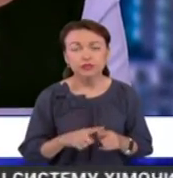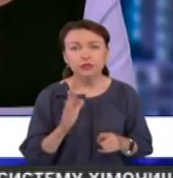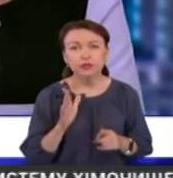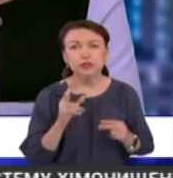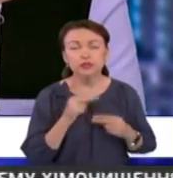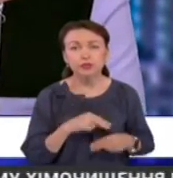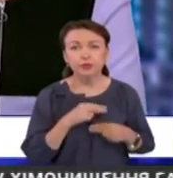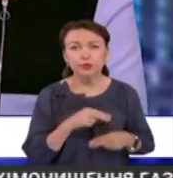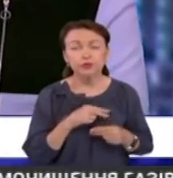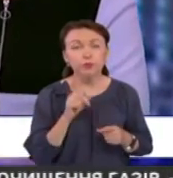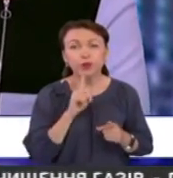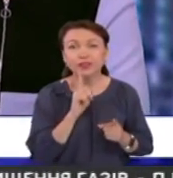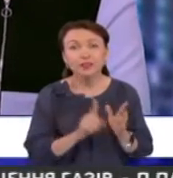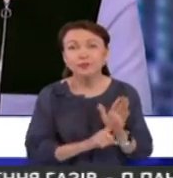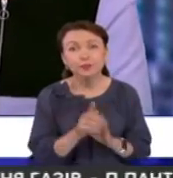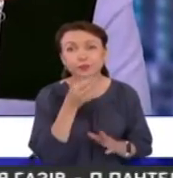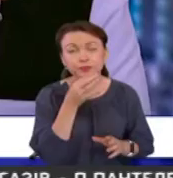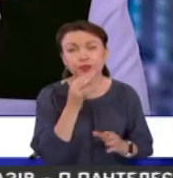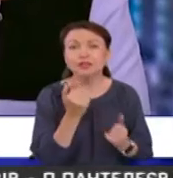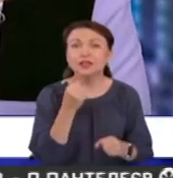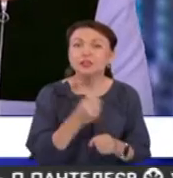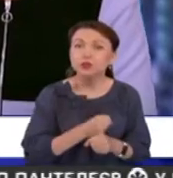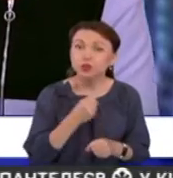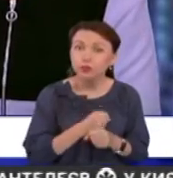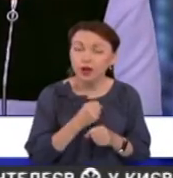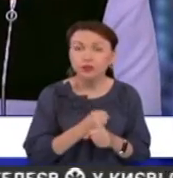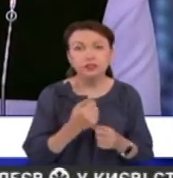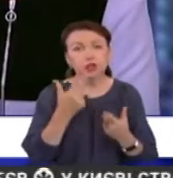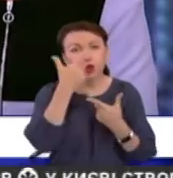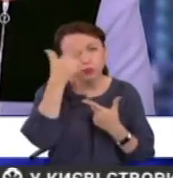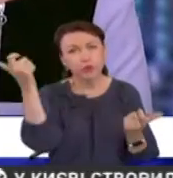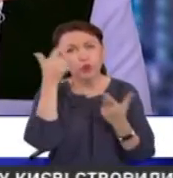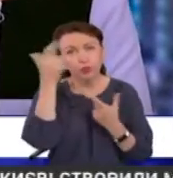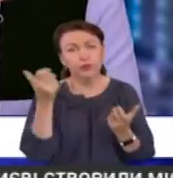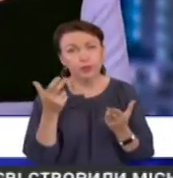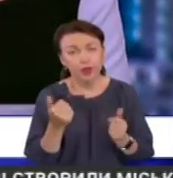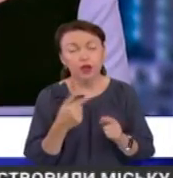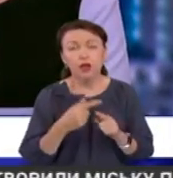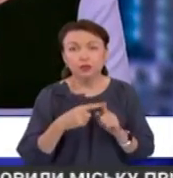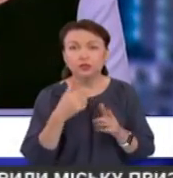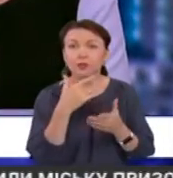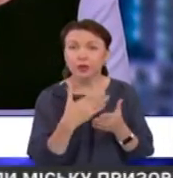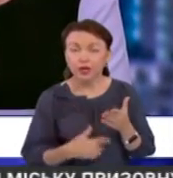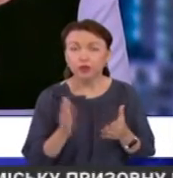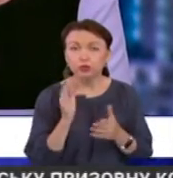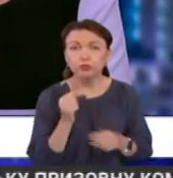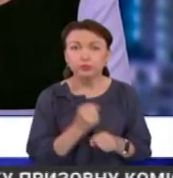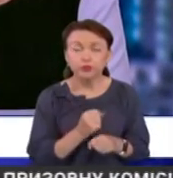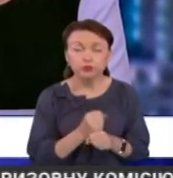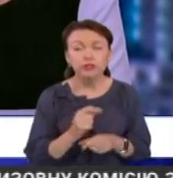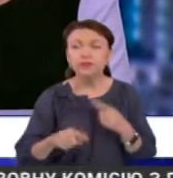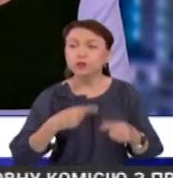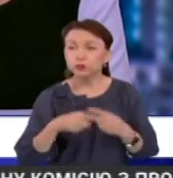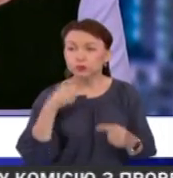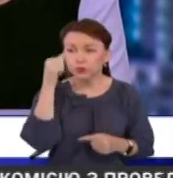тільки з 2020 року? Воно просто не працює прямо зараз, воно зараз розробляється, про це анонсується, і цей перелік повинен запрацювати в